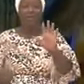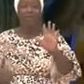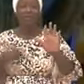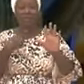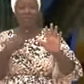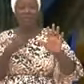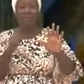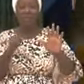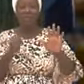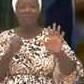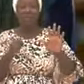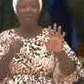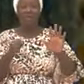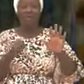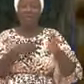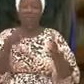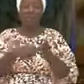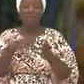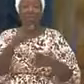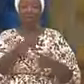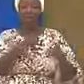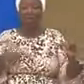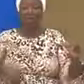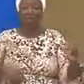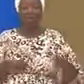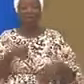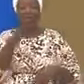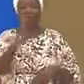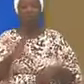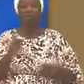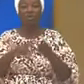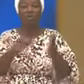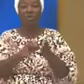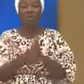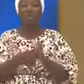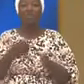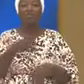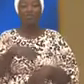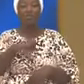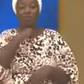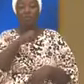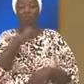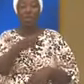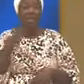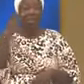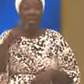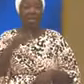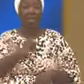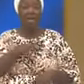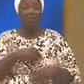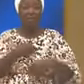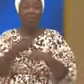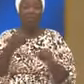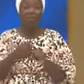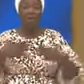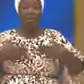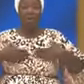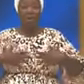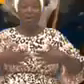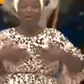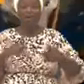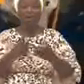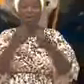6 ainsi parle le seigneur l'éternel à 16 voix si je vais faire entrer en vous entre vous